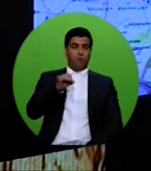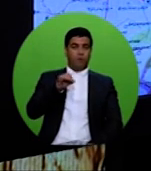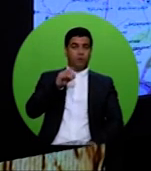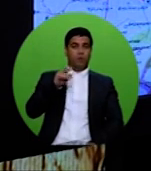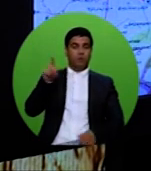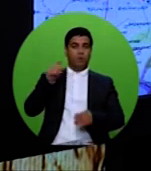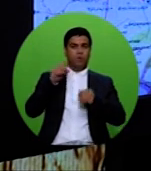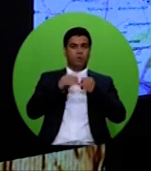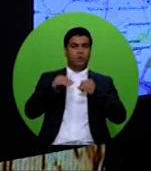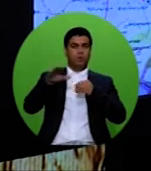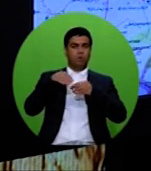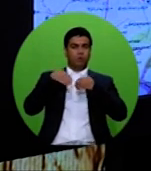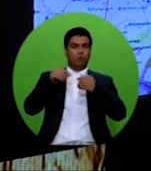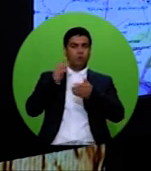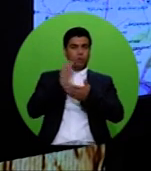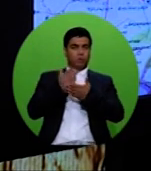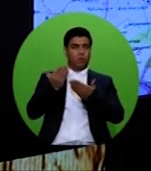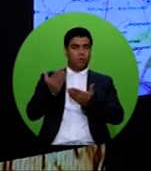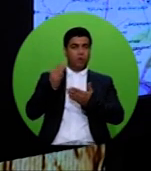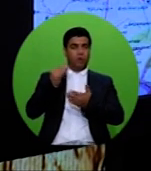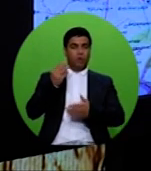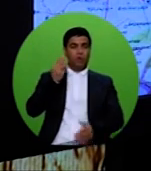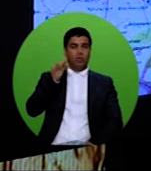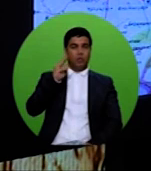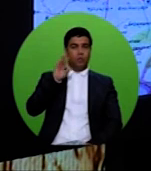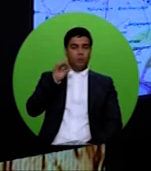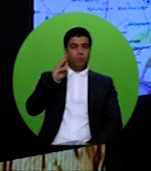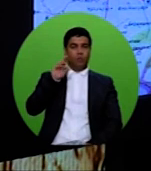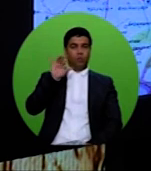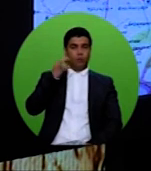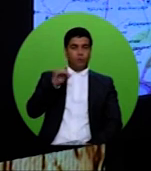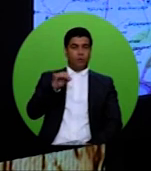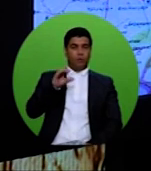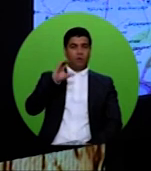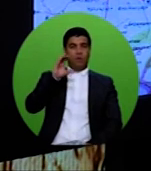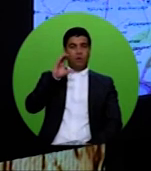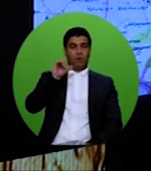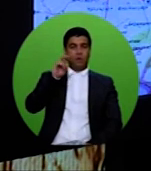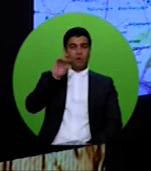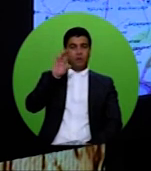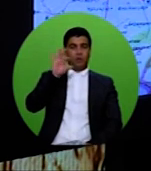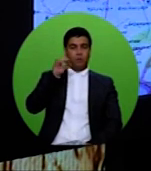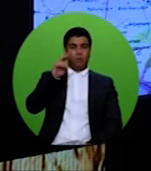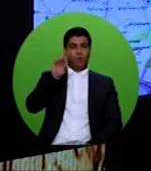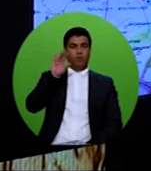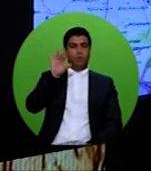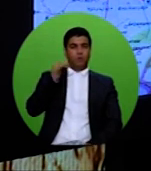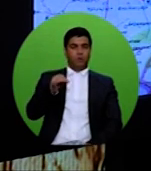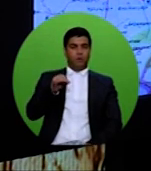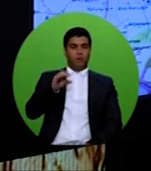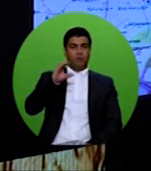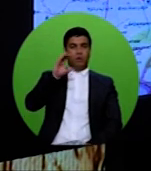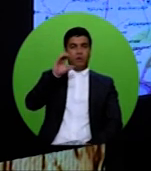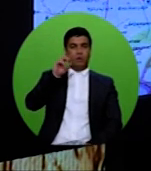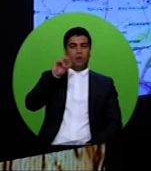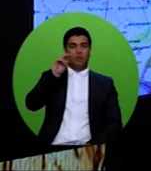встречаются пустынные серо-бурые почвы, песчаные почвы, солончаковые почвы. Ну-ка вспомните, что такое